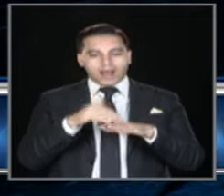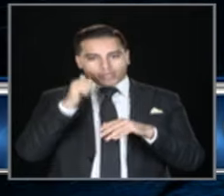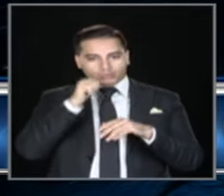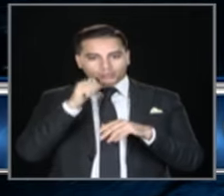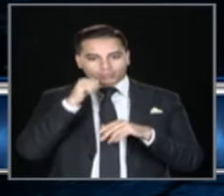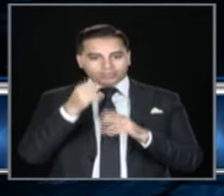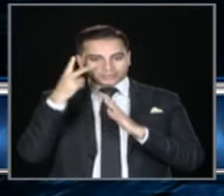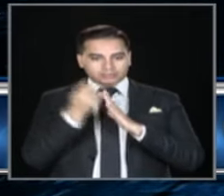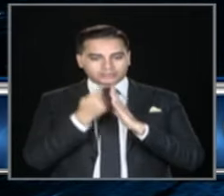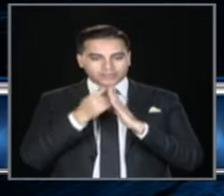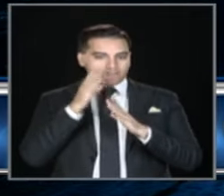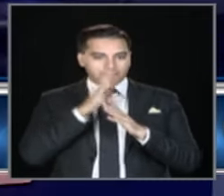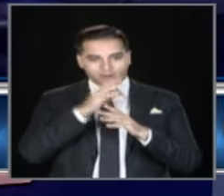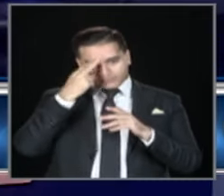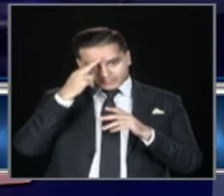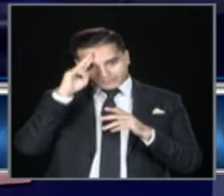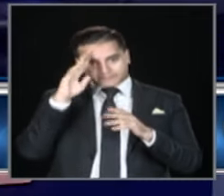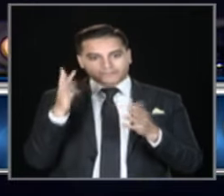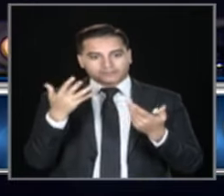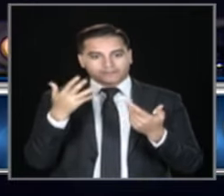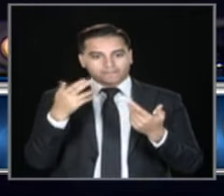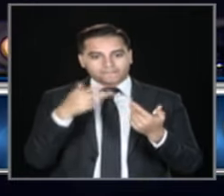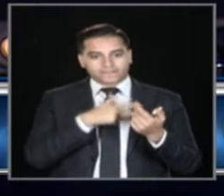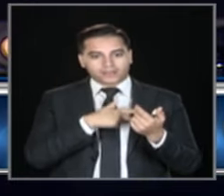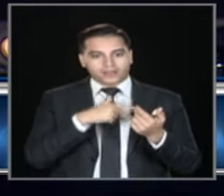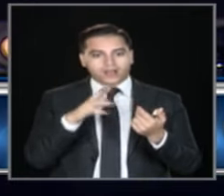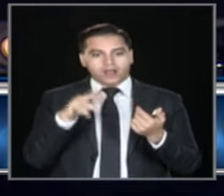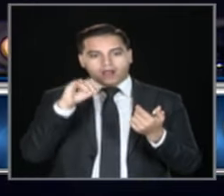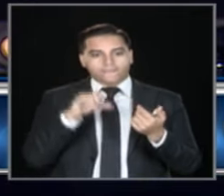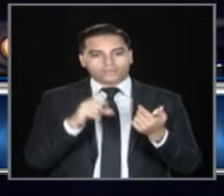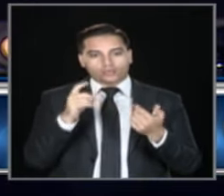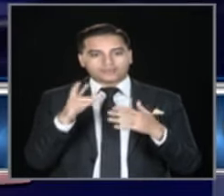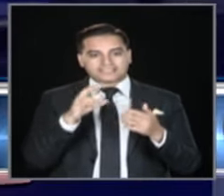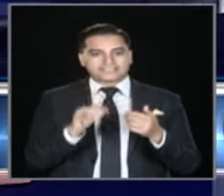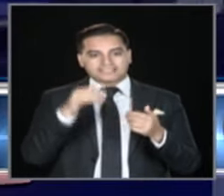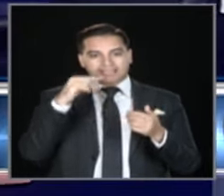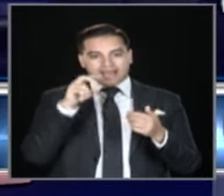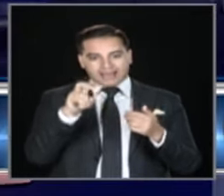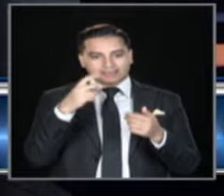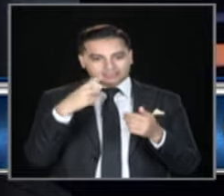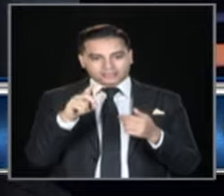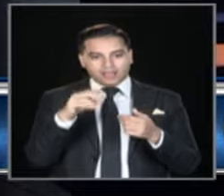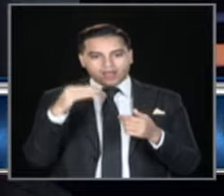فمن هو حمور زياده حمور زياده الهدف